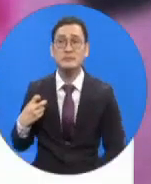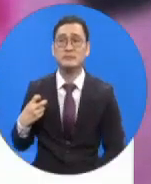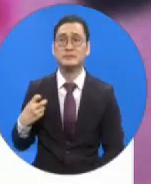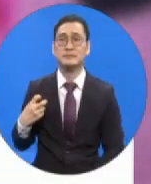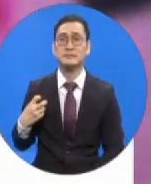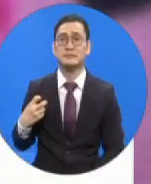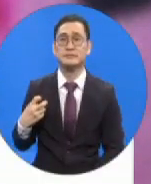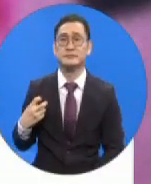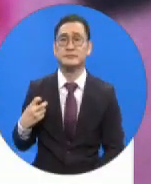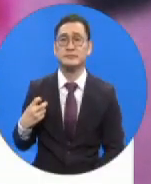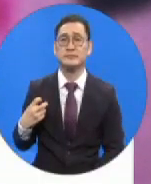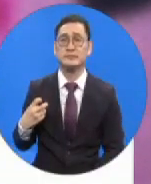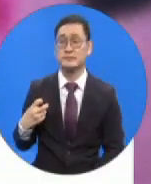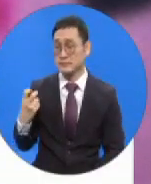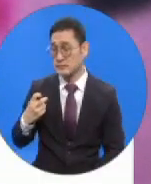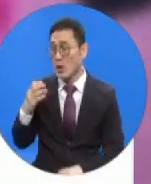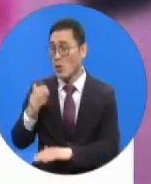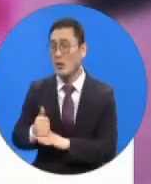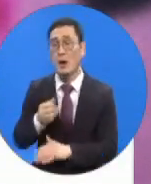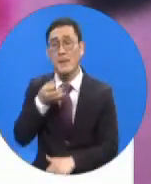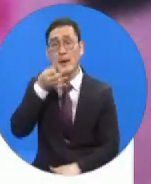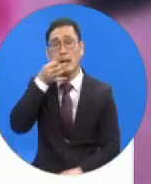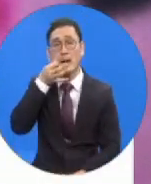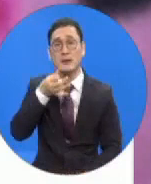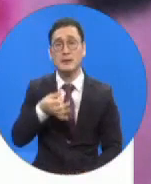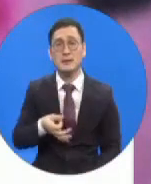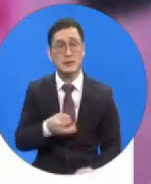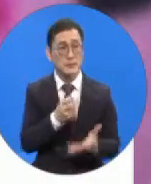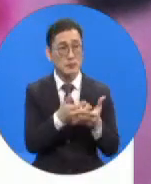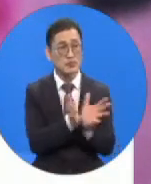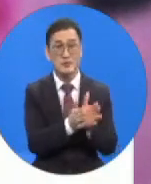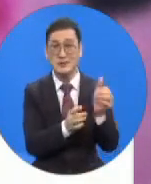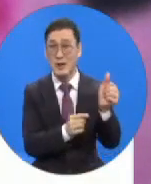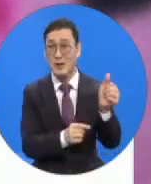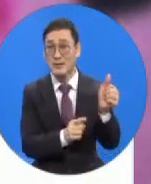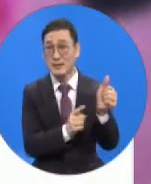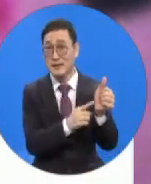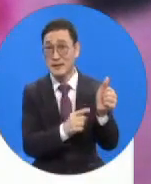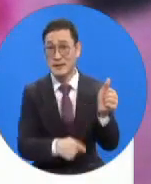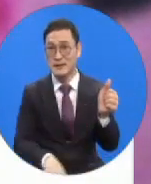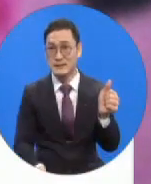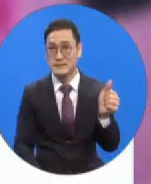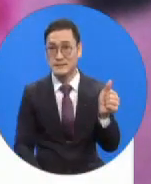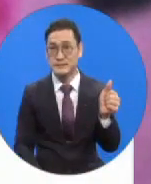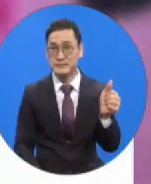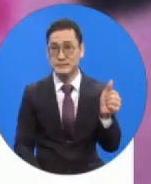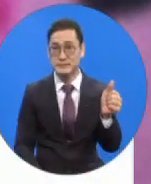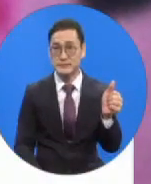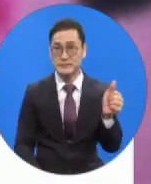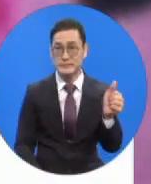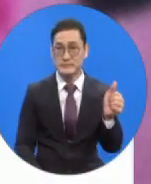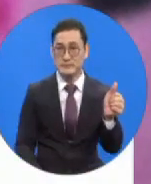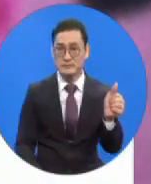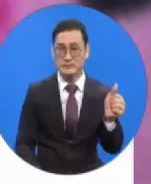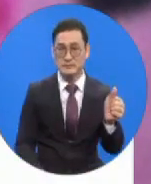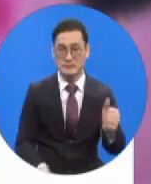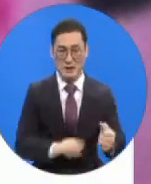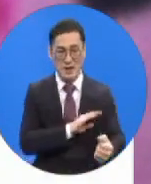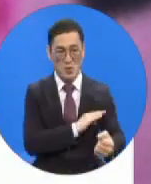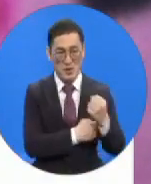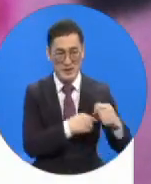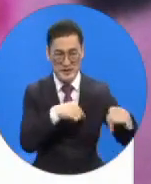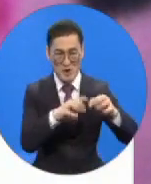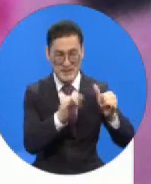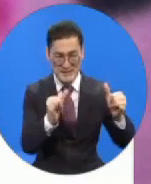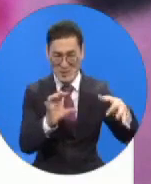그 진실을 지켜봐야 될 것 같고 지금 추미애 장관이 보니까 그런 말씀을 하셨더라고요. 이걸 네. 본질은 권력 게이트가 아니라 검사 게이트다